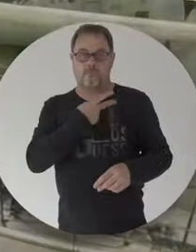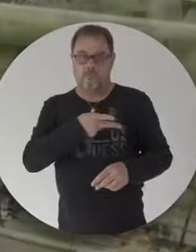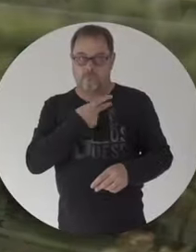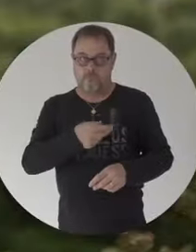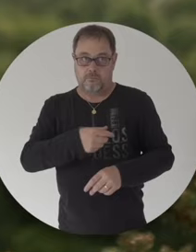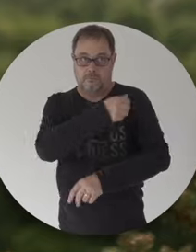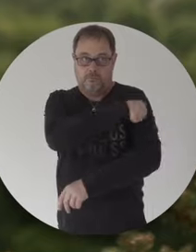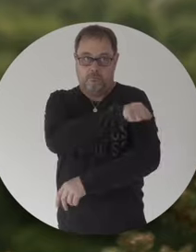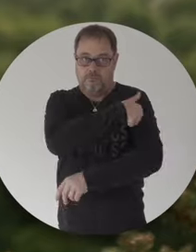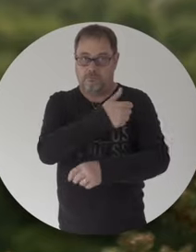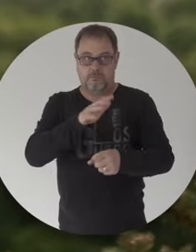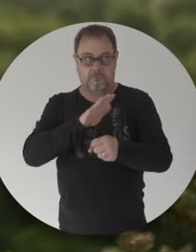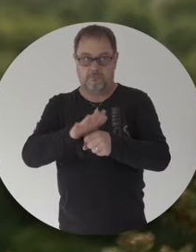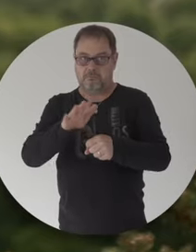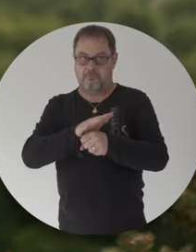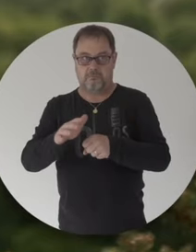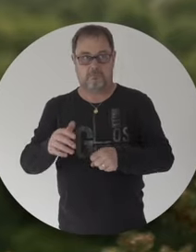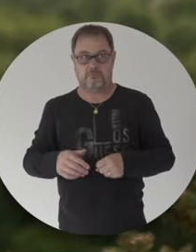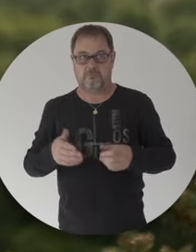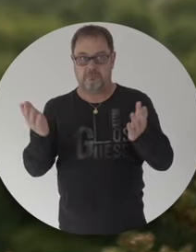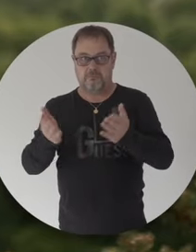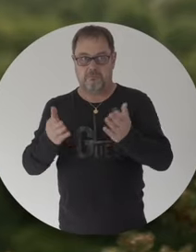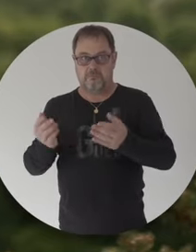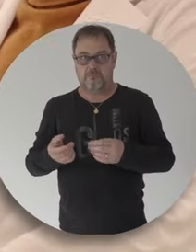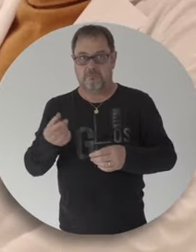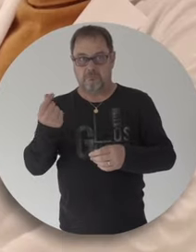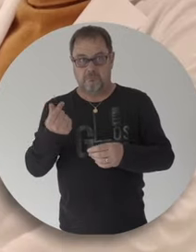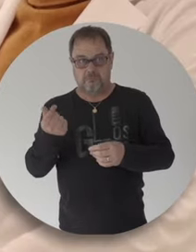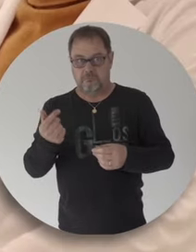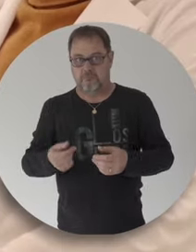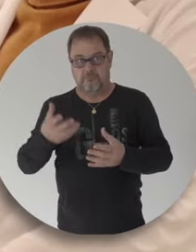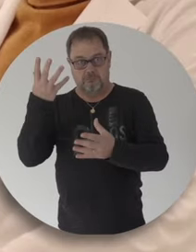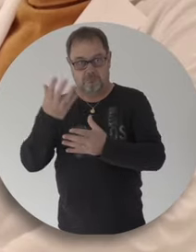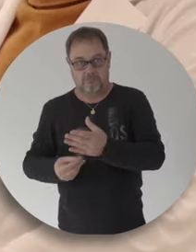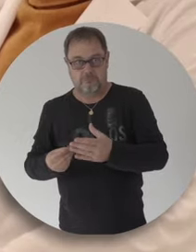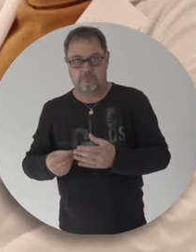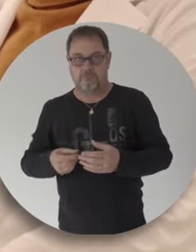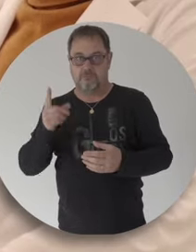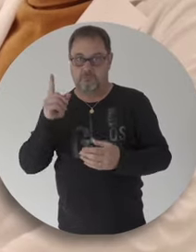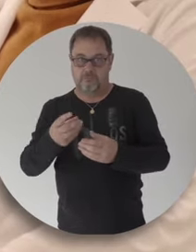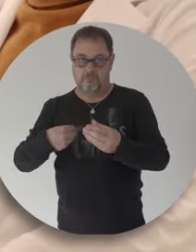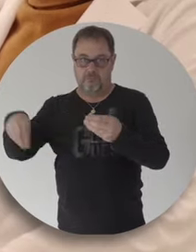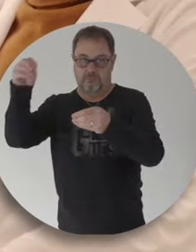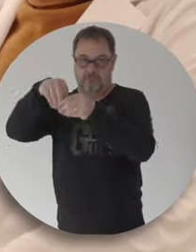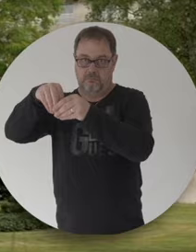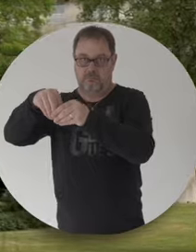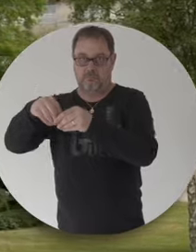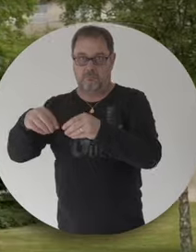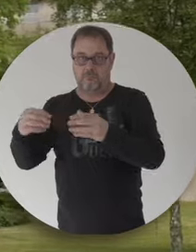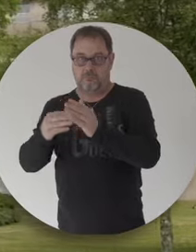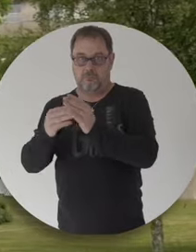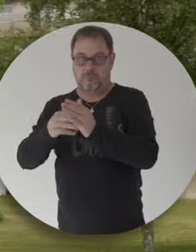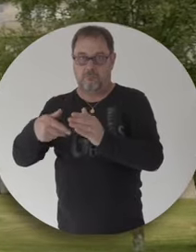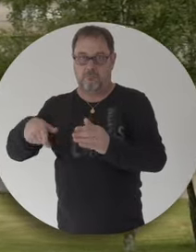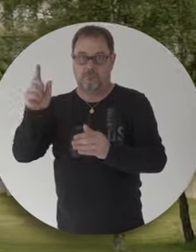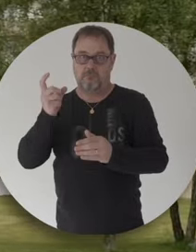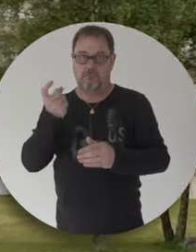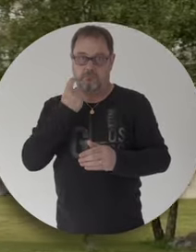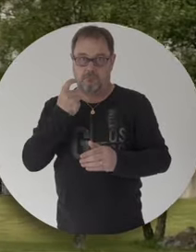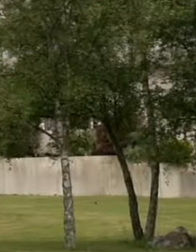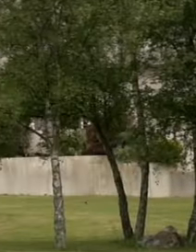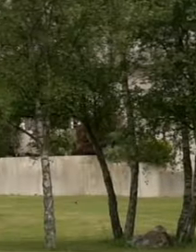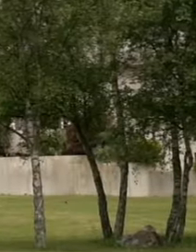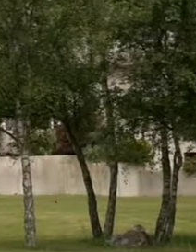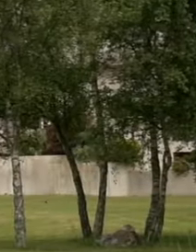Depuis 5 ans, nous avons augmenté le nombre d'étudiants en médecine. Nous avons augmenté largement les moyens à